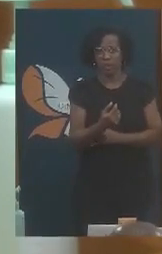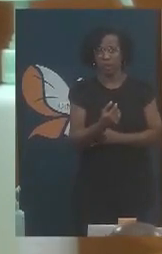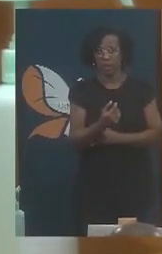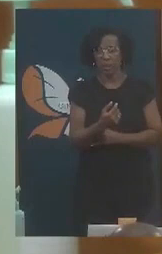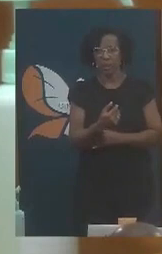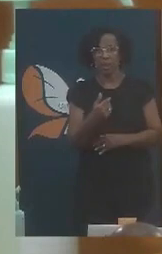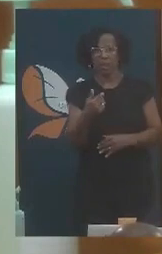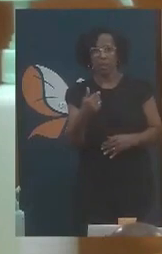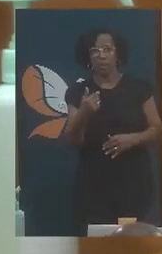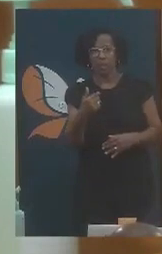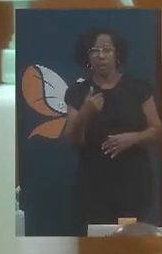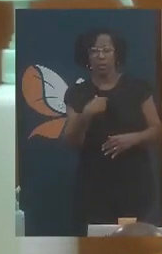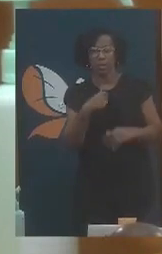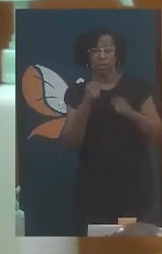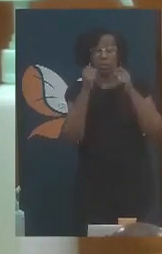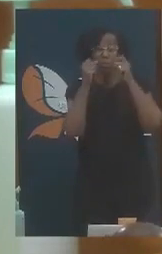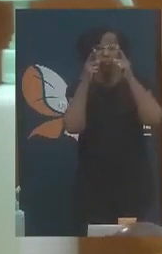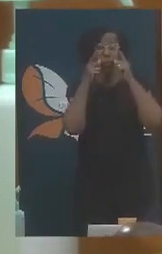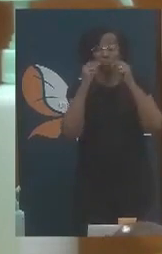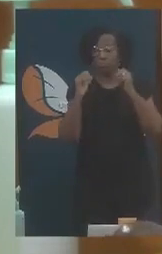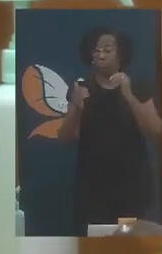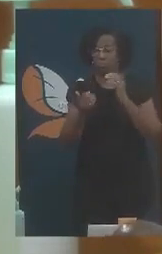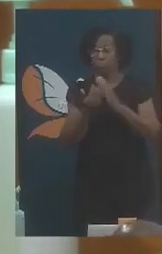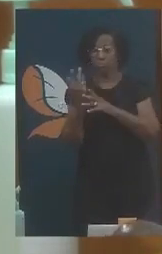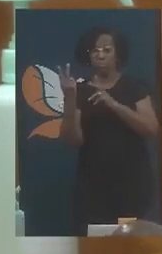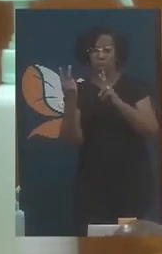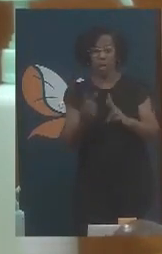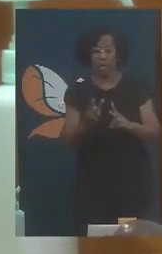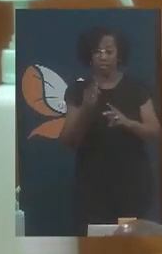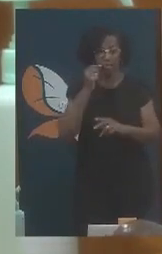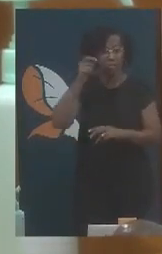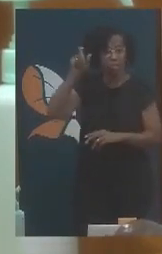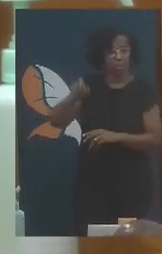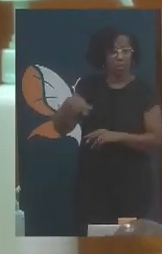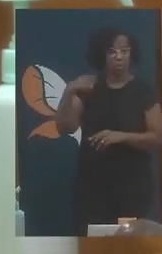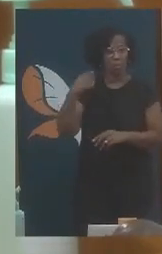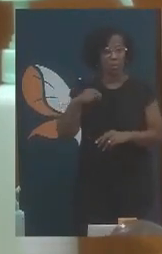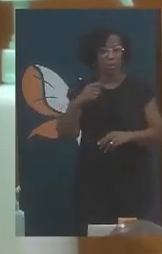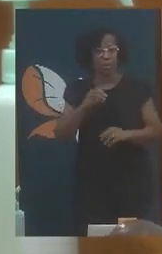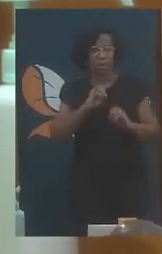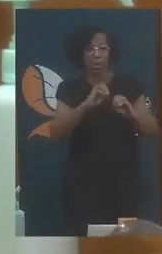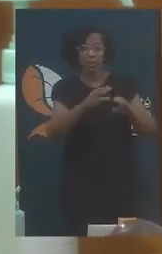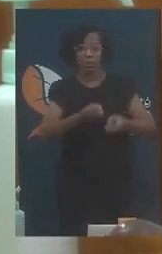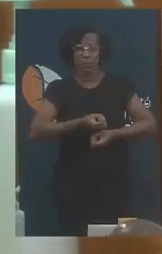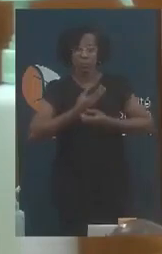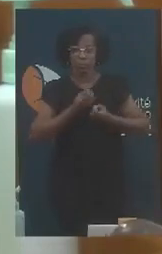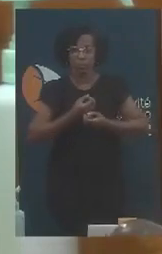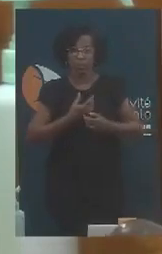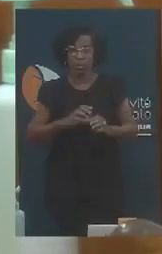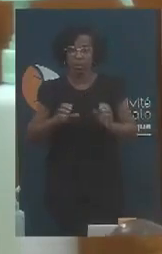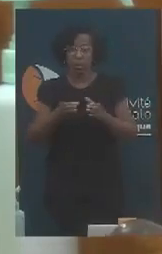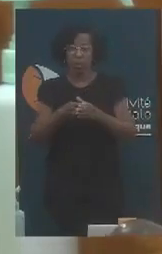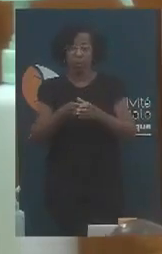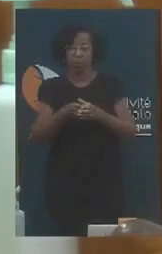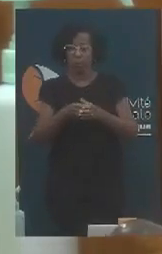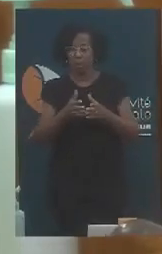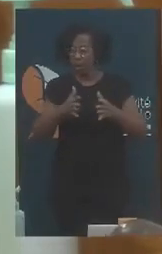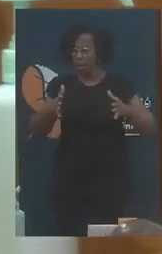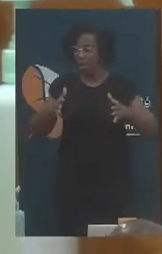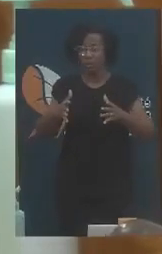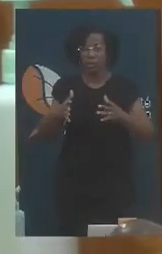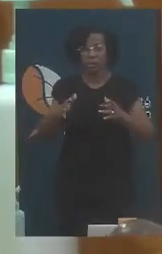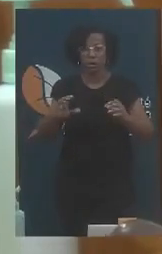Nous avons été surpris en arrivant ici de voir que le président lui donne la parole et que le groupe Grand Assemblée a des